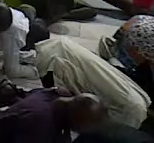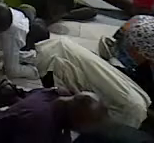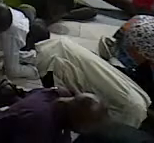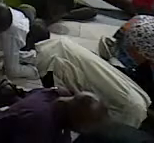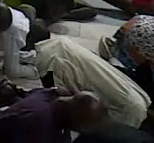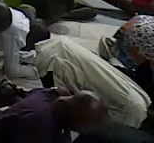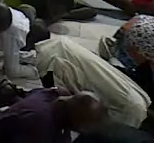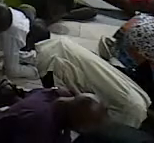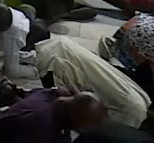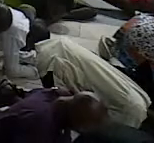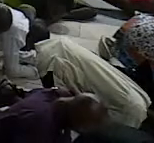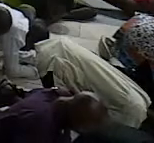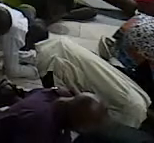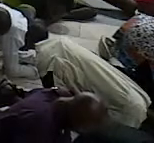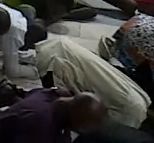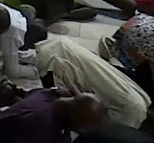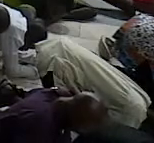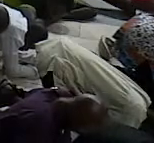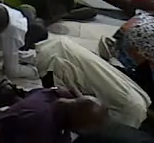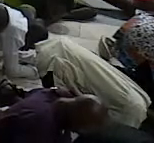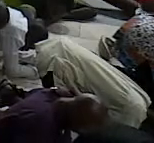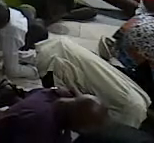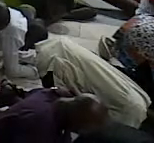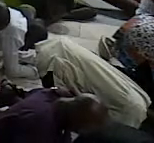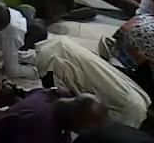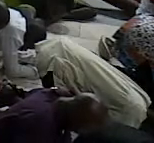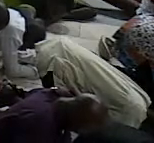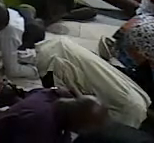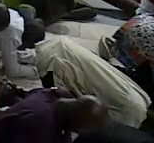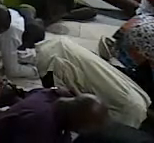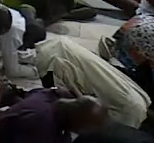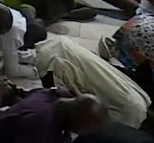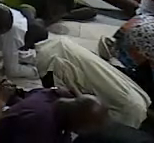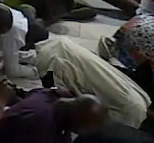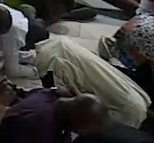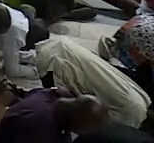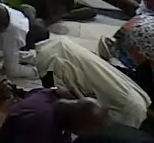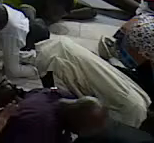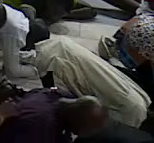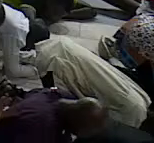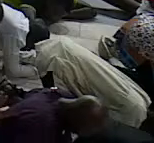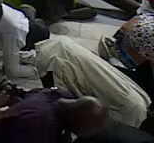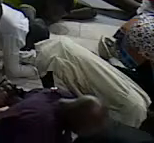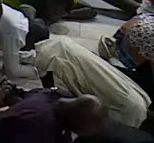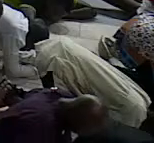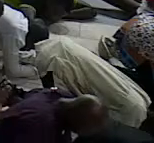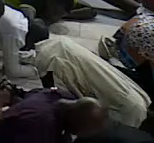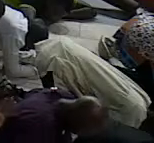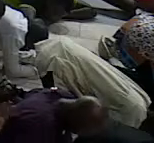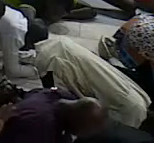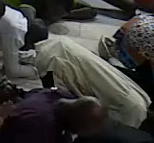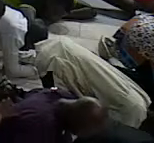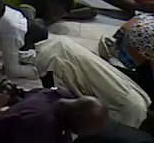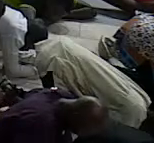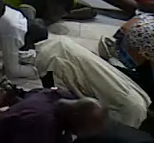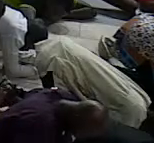les écluses des cieux pour moi montre-moi ta miséricorde